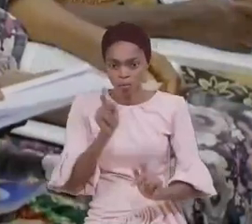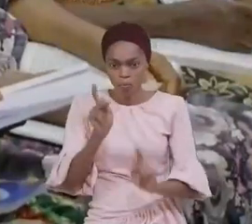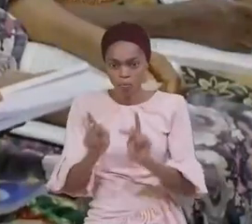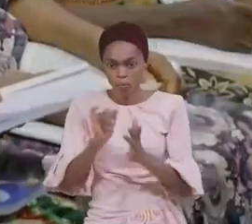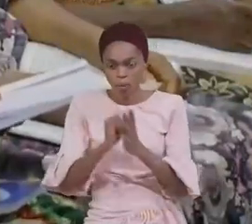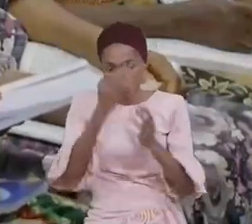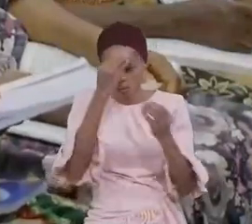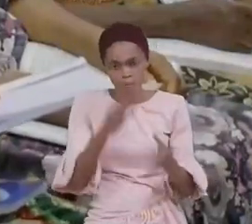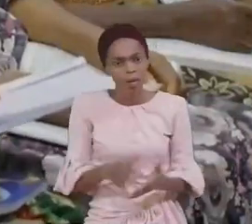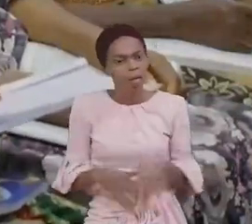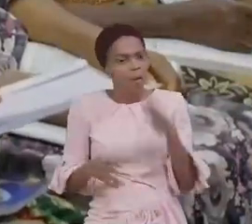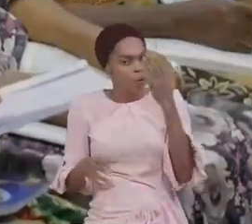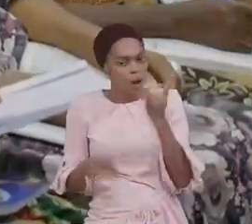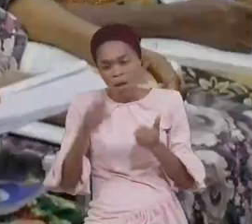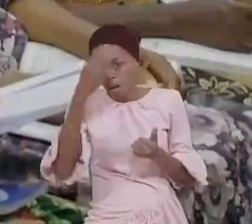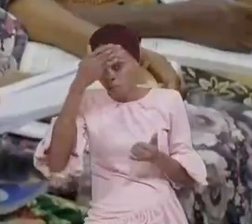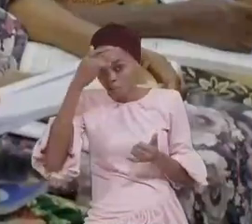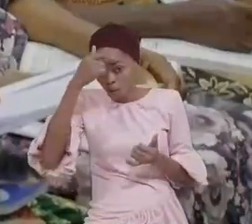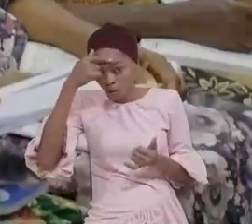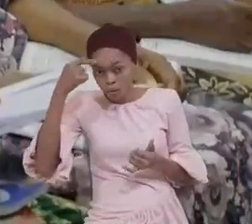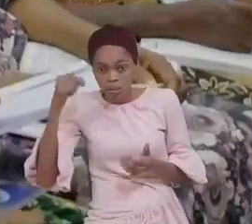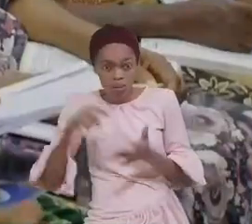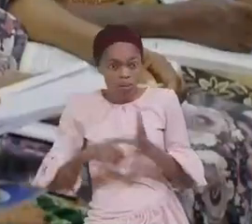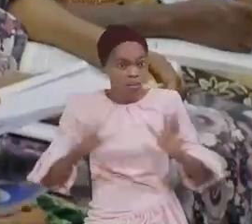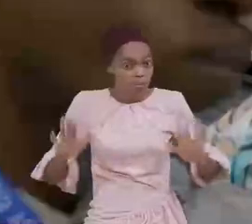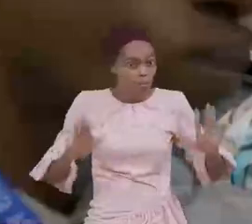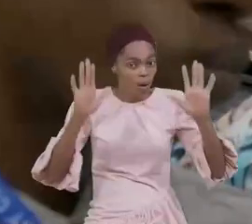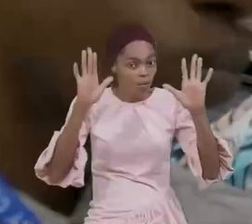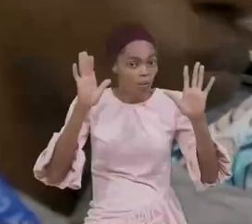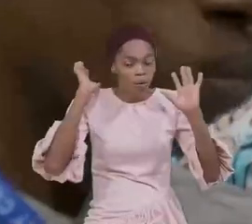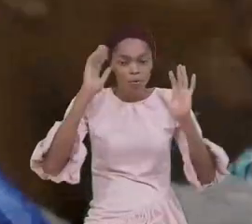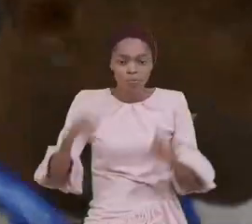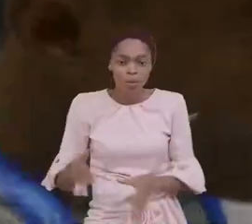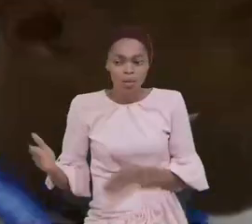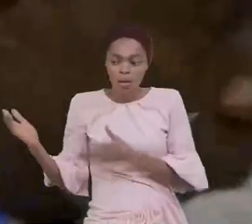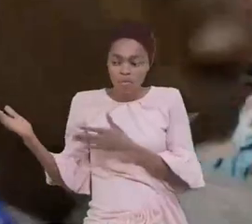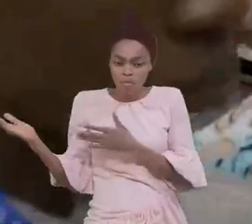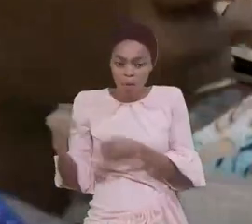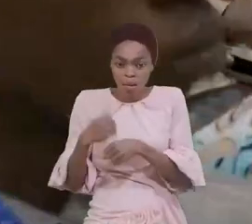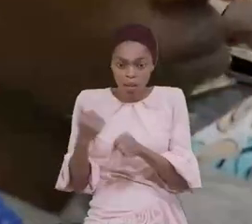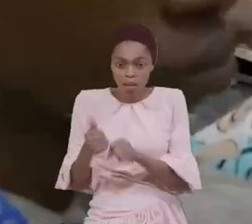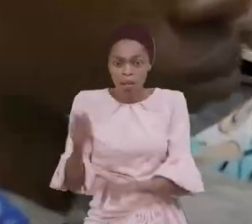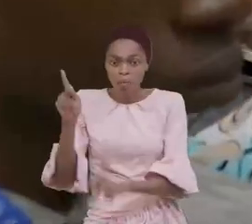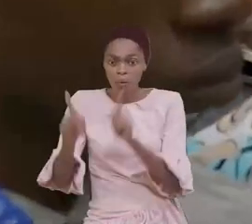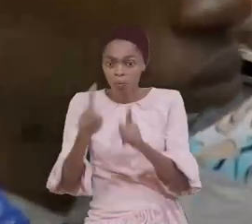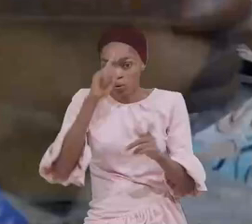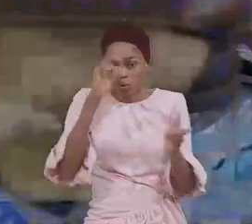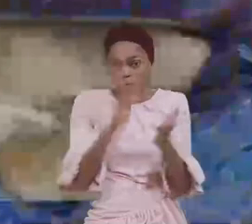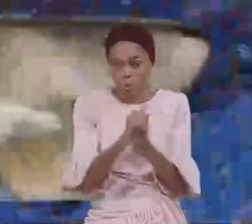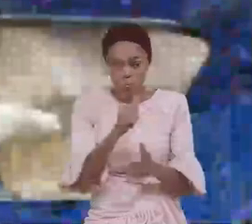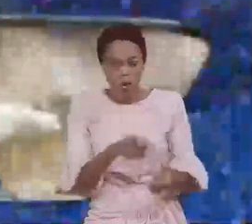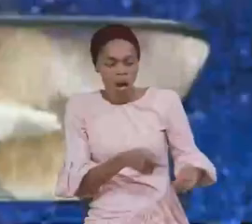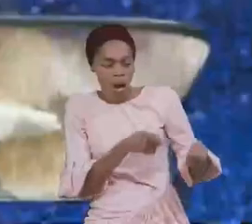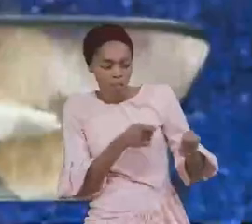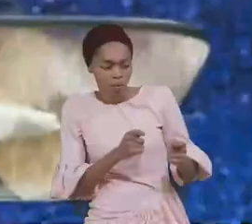Parce que ces miracles vont attirer l'attention des païens. Les signes et les prodiges, les guérisons et